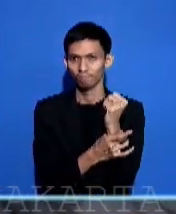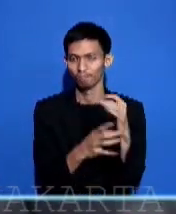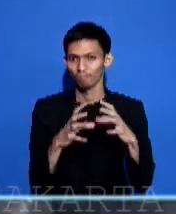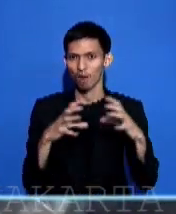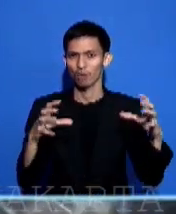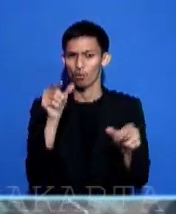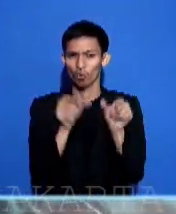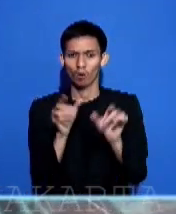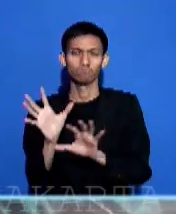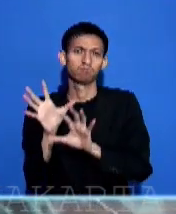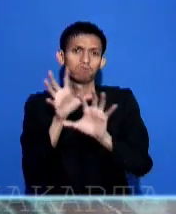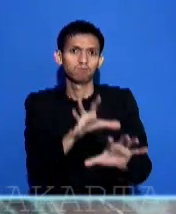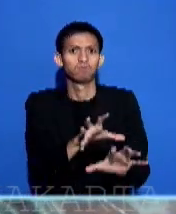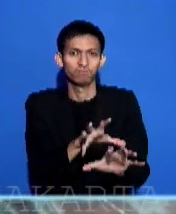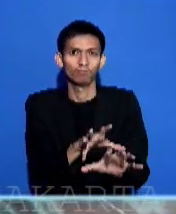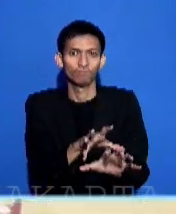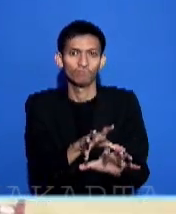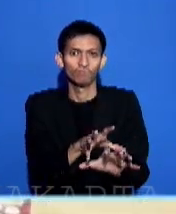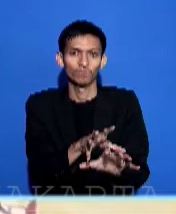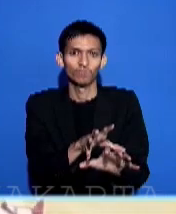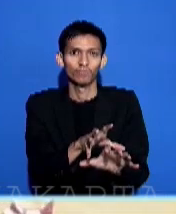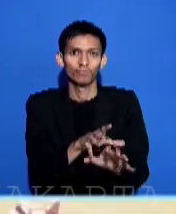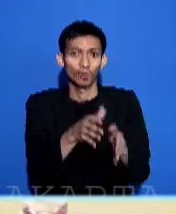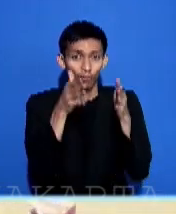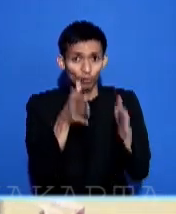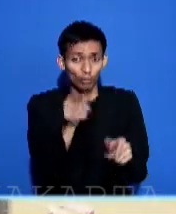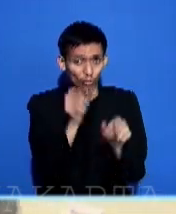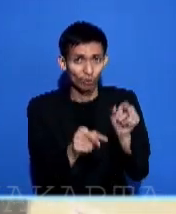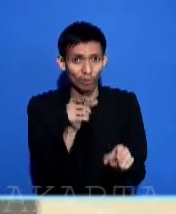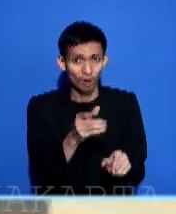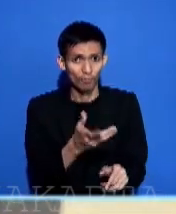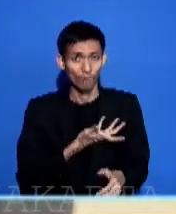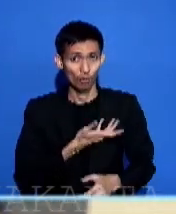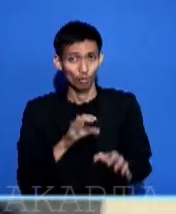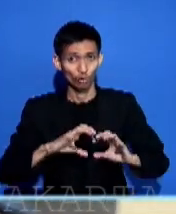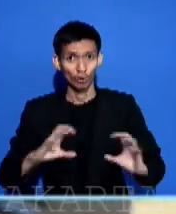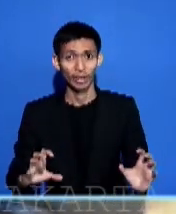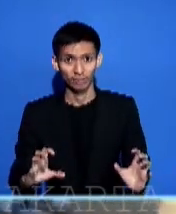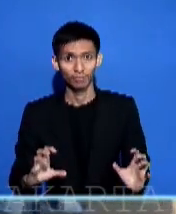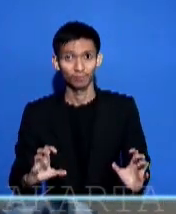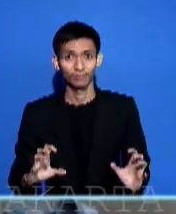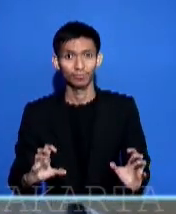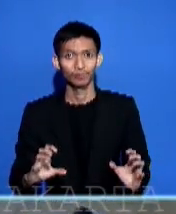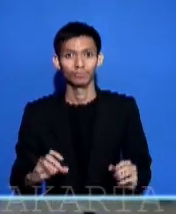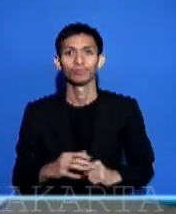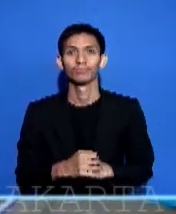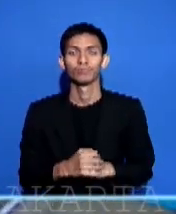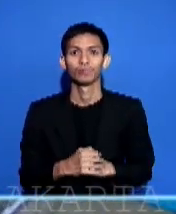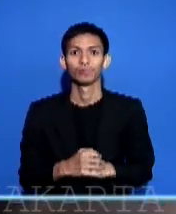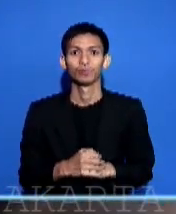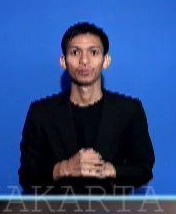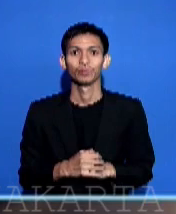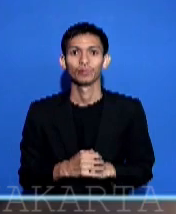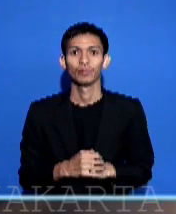dikunjungi wisatawan. Khususnya mereka para pecinta buah durian. Mereka tak hanya datang dari